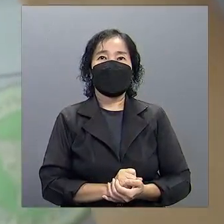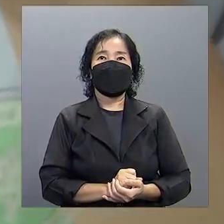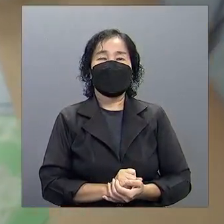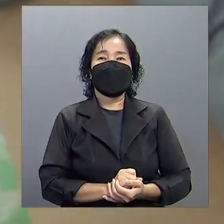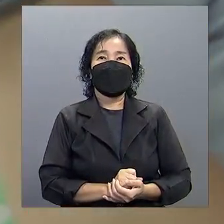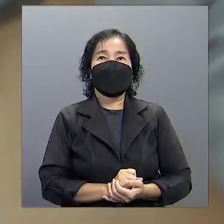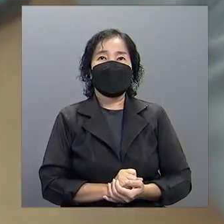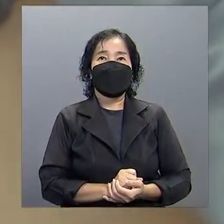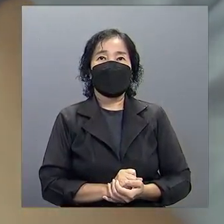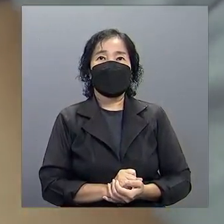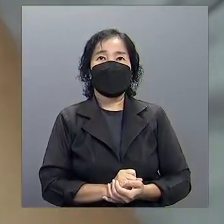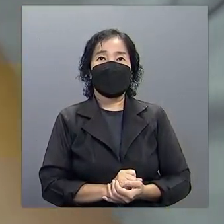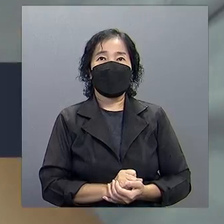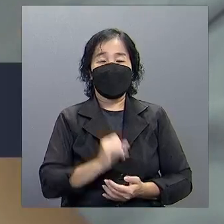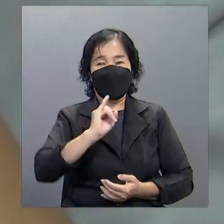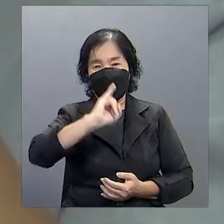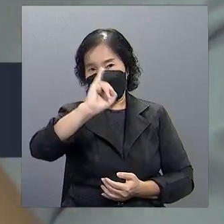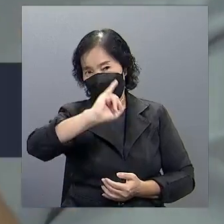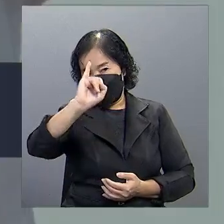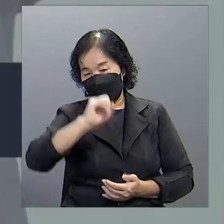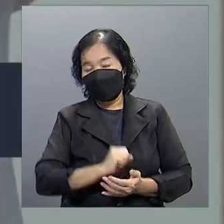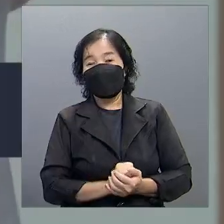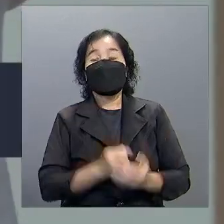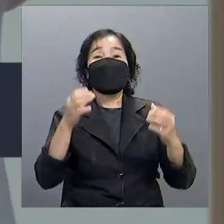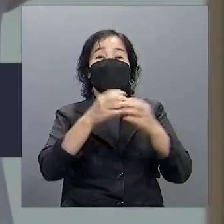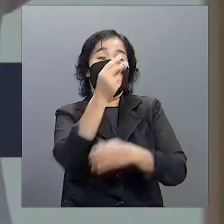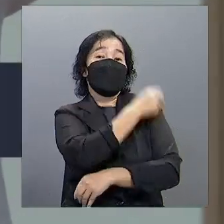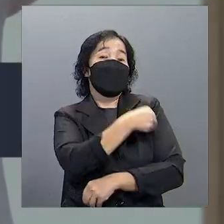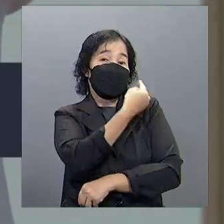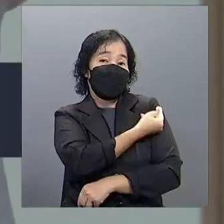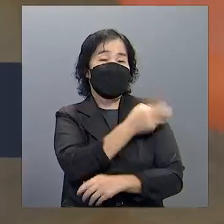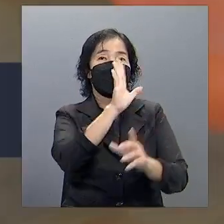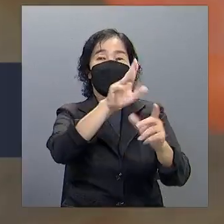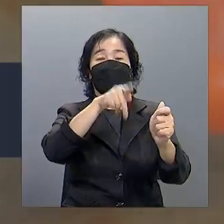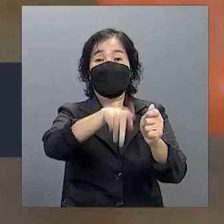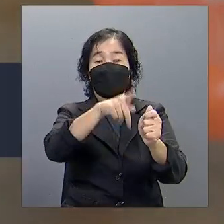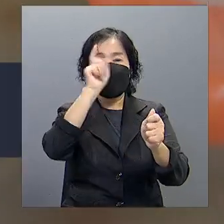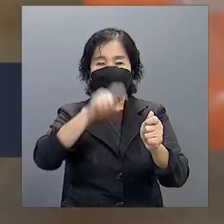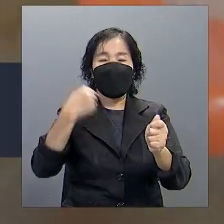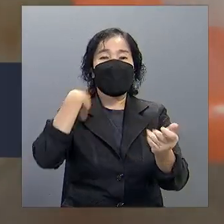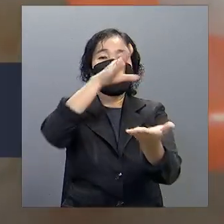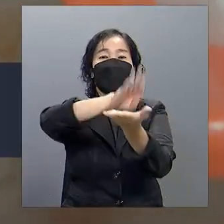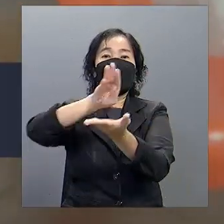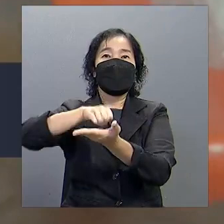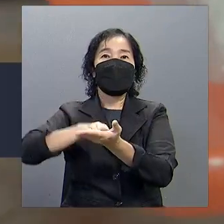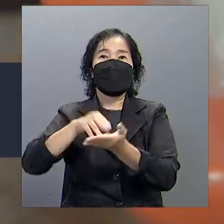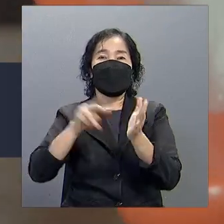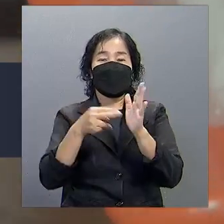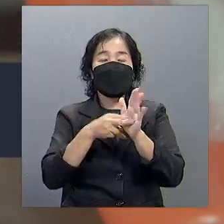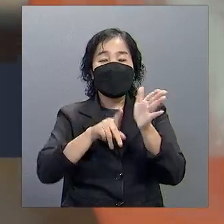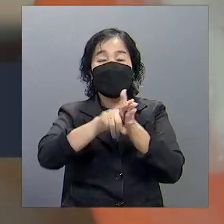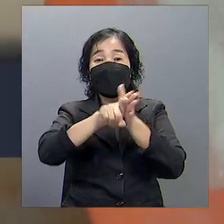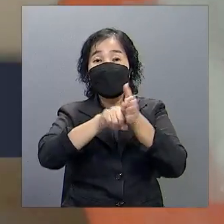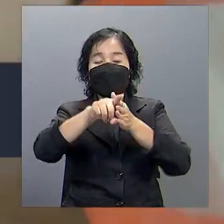ถูกต้องแล้วครับทีมสาธารณสุขโรงพยาบาลป่าตองจะต้องเก็บข้อมูลว่าเชื้อฝีดาษลิงอยู่ในสิ่งแวดล้อ